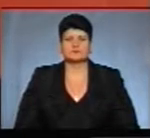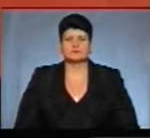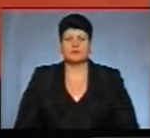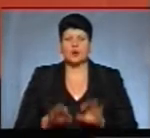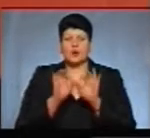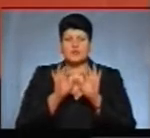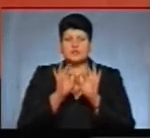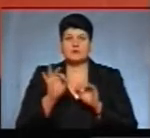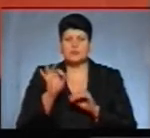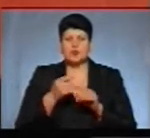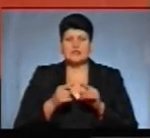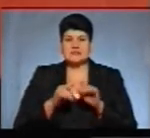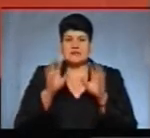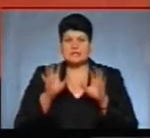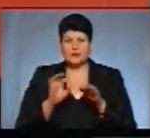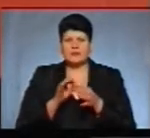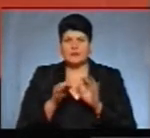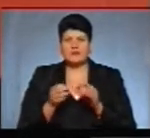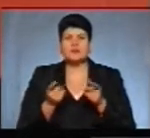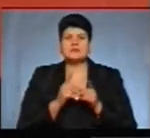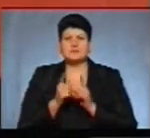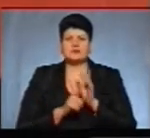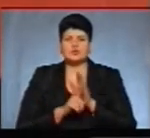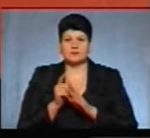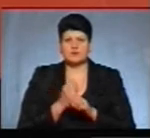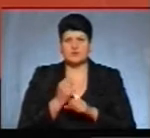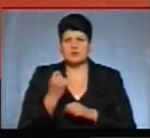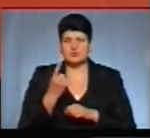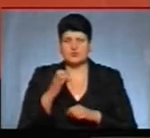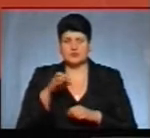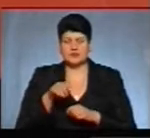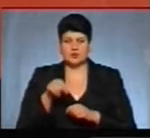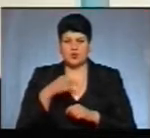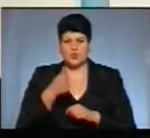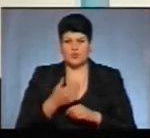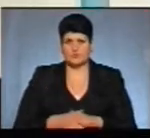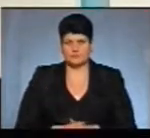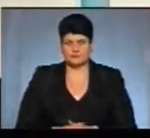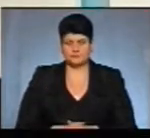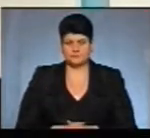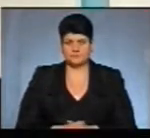Розкажіть про цей закон детальніше, які зміни почали діяти з 11 січня цього року.